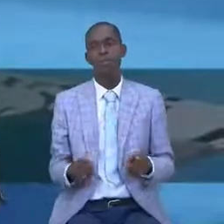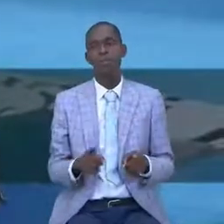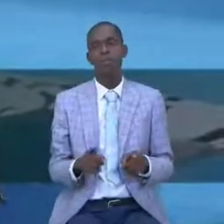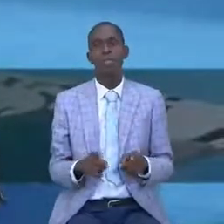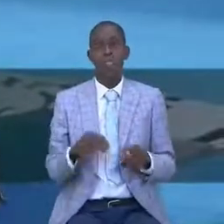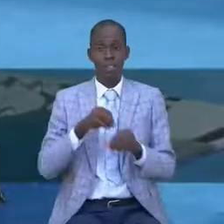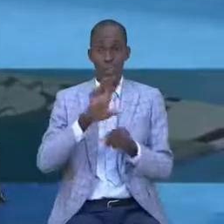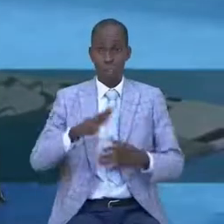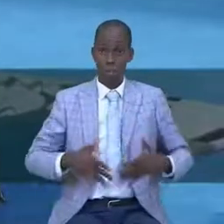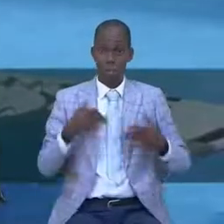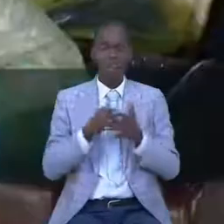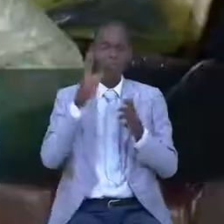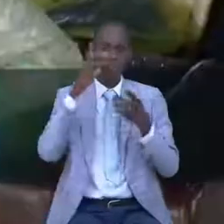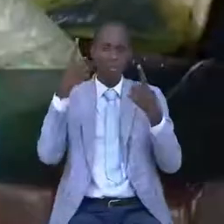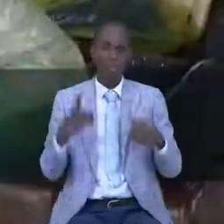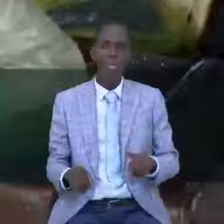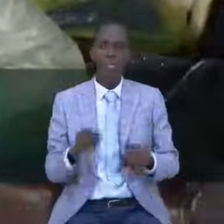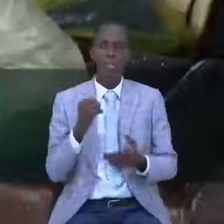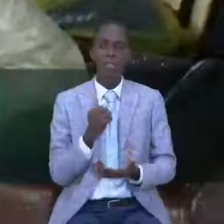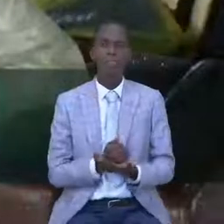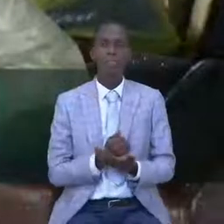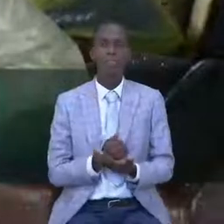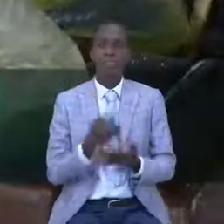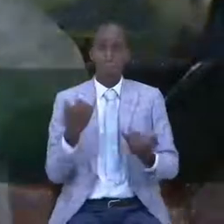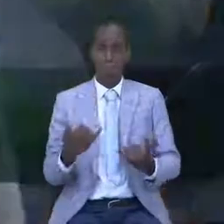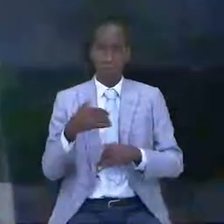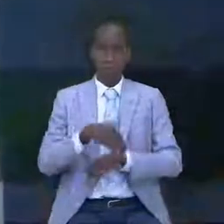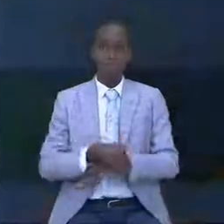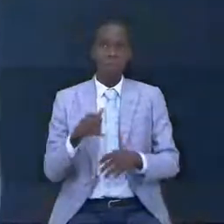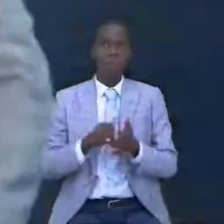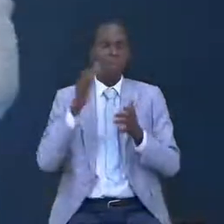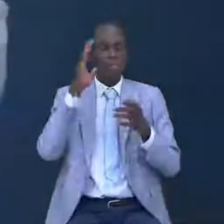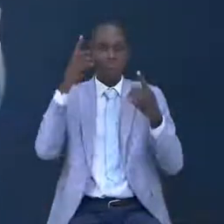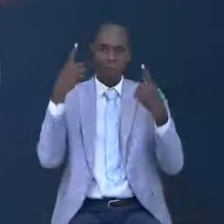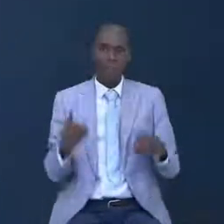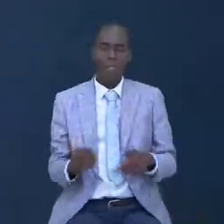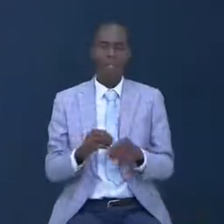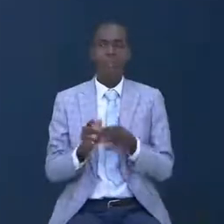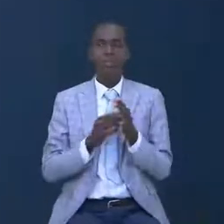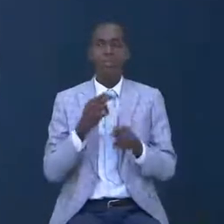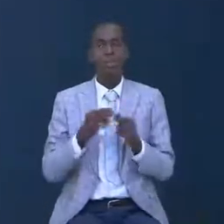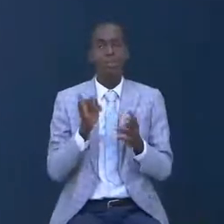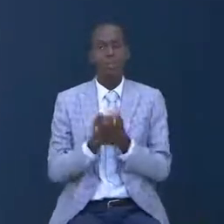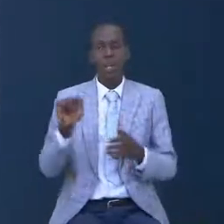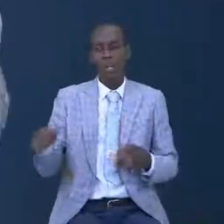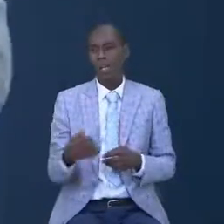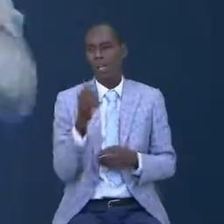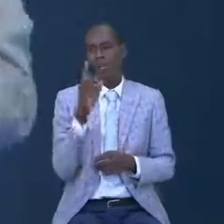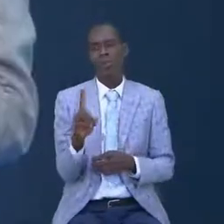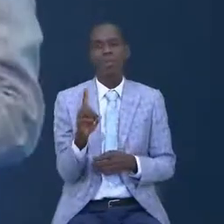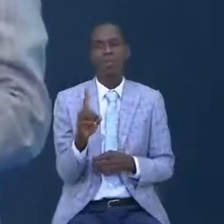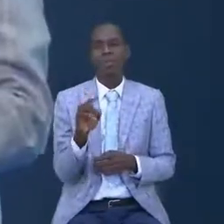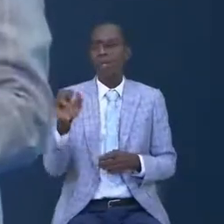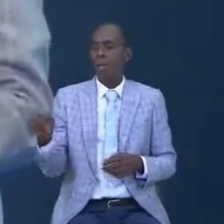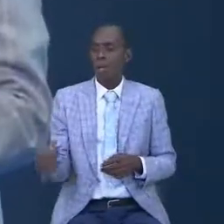Il dit que cela va s'accomplir. Dans votre vie, cela va s'accomplir. Ce soir, cela va